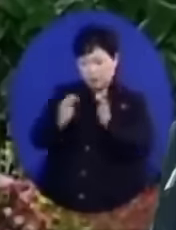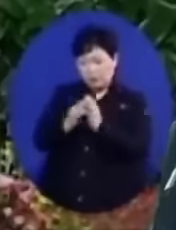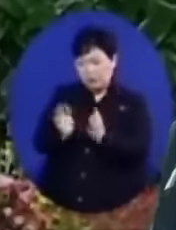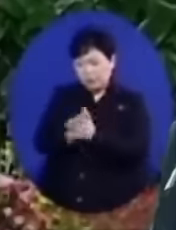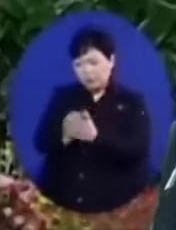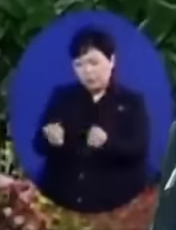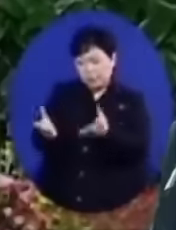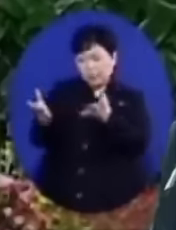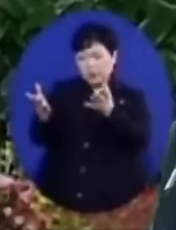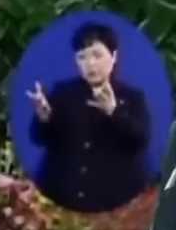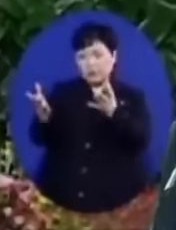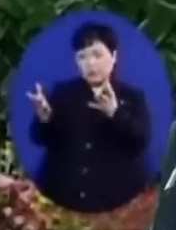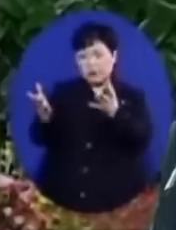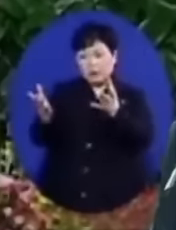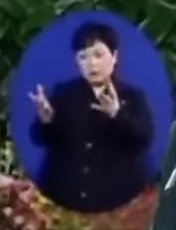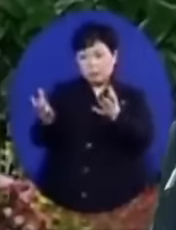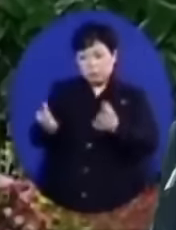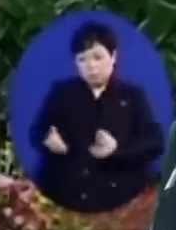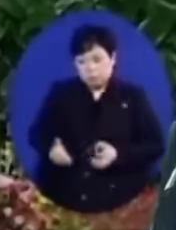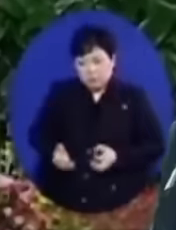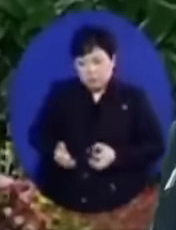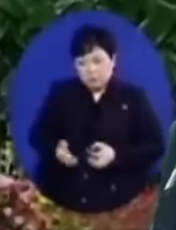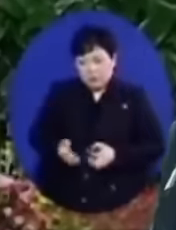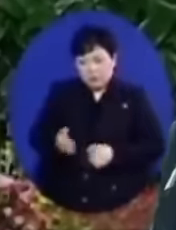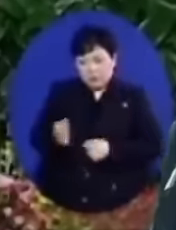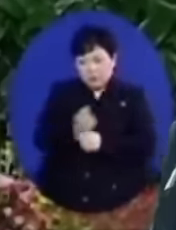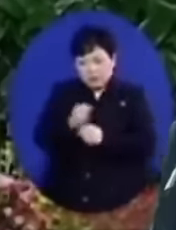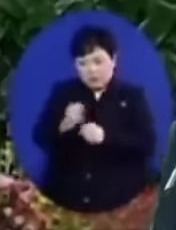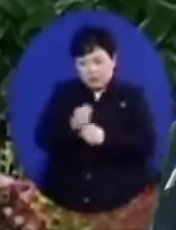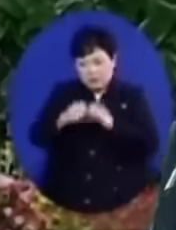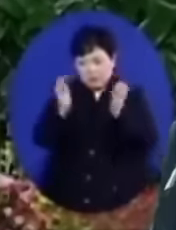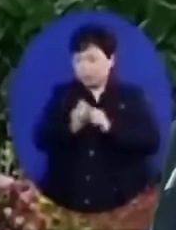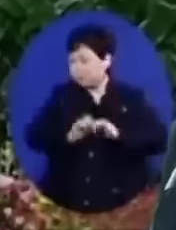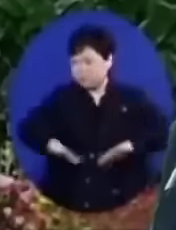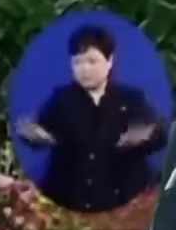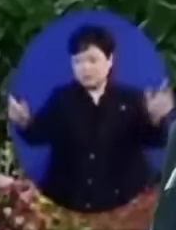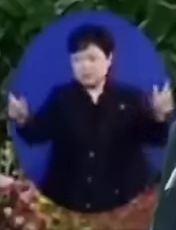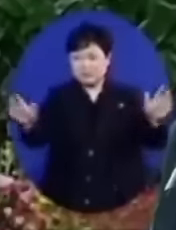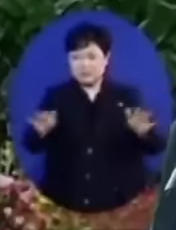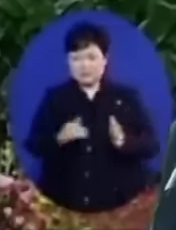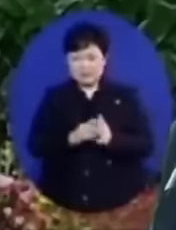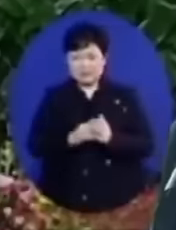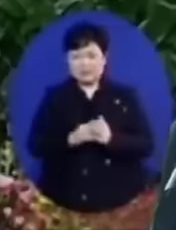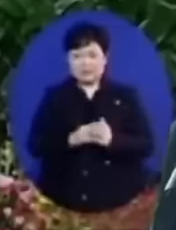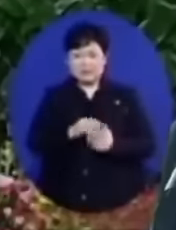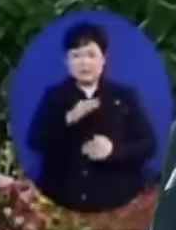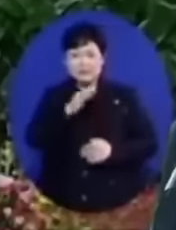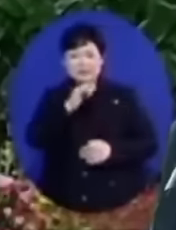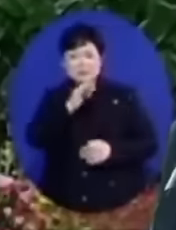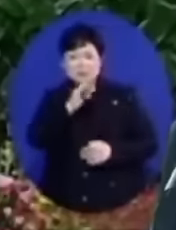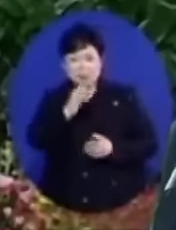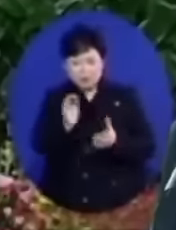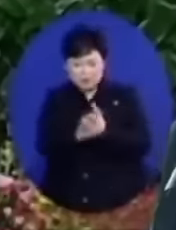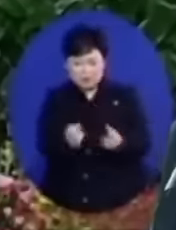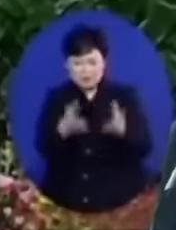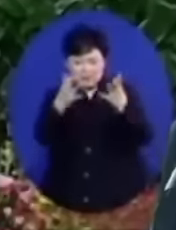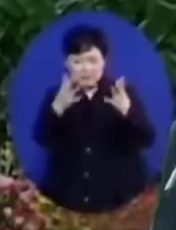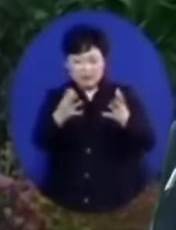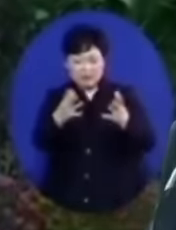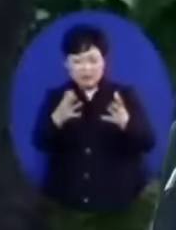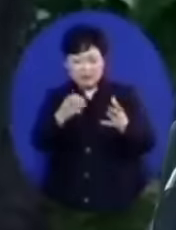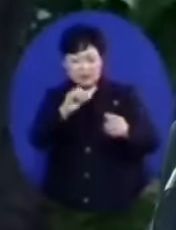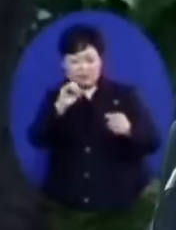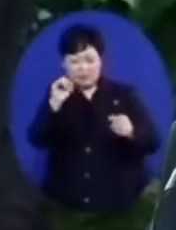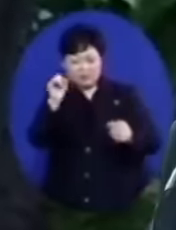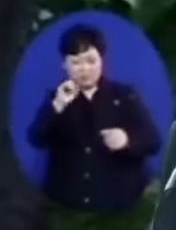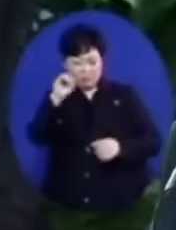파티를 하려다가 모두 당황하여 뿔뿔이 헤어져 버리고 마는 것입니다. 아주 잔치에 찬물을 끼얹어 버렸었어요.